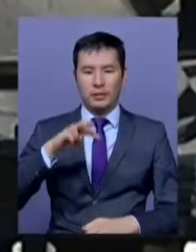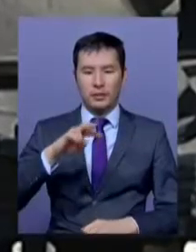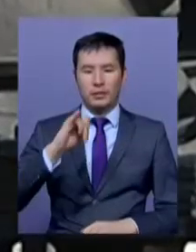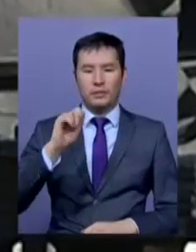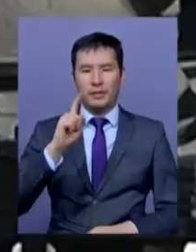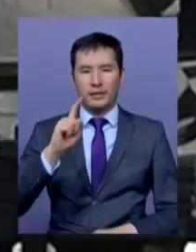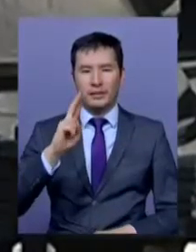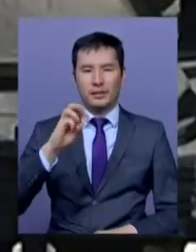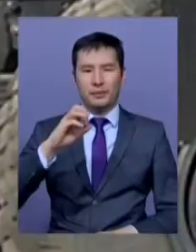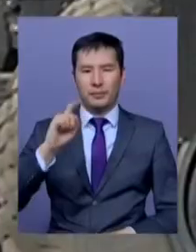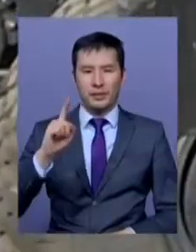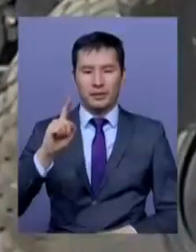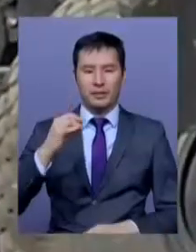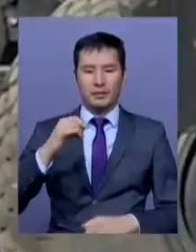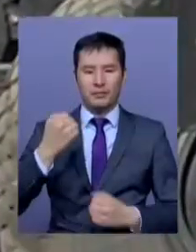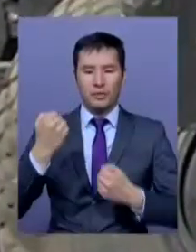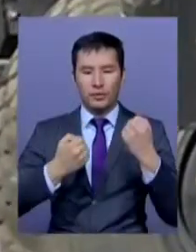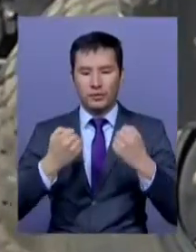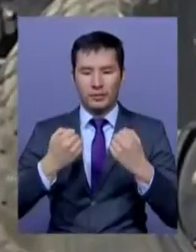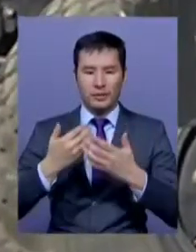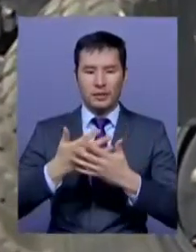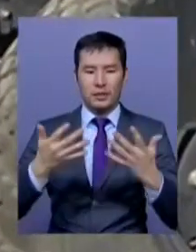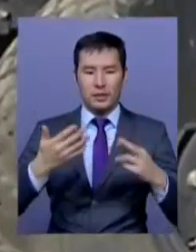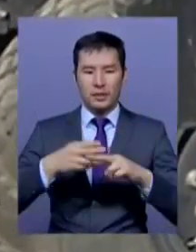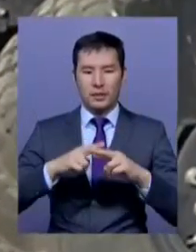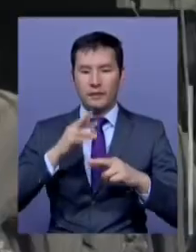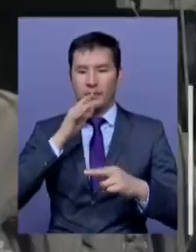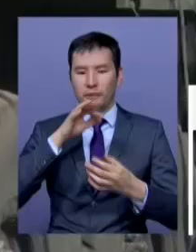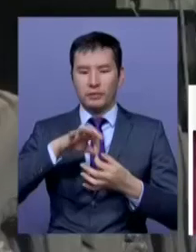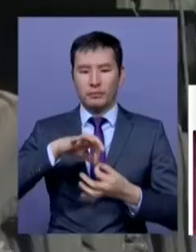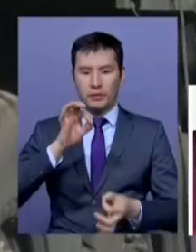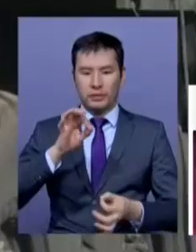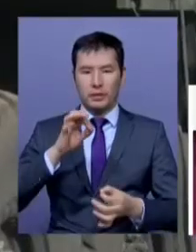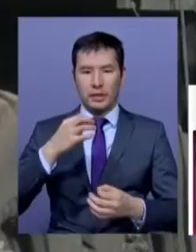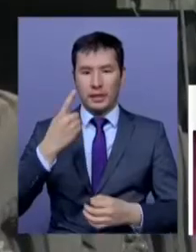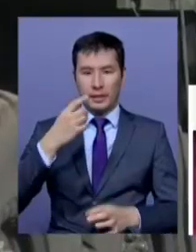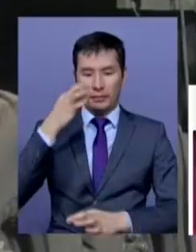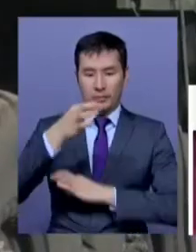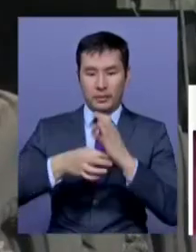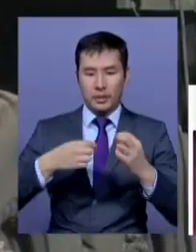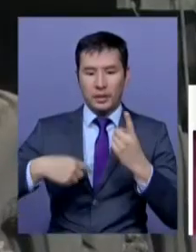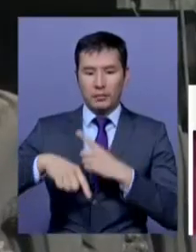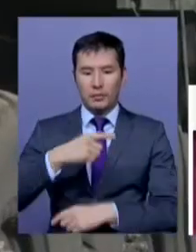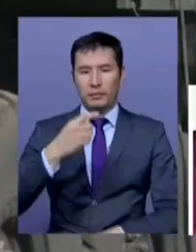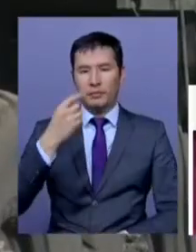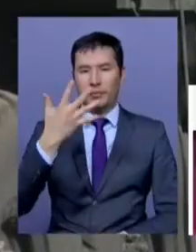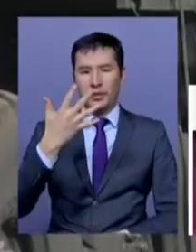КАМАЗ секілді әскери көліктердің ақауын белгіленген уақытта түзетті. Бір тәулік ішінде біз 5 автомобиль